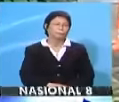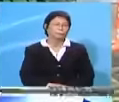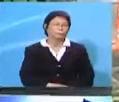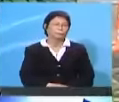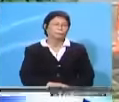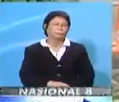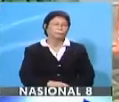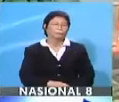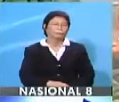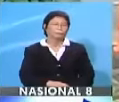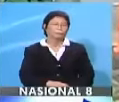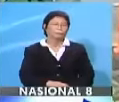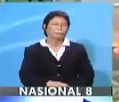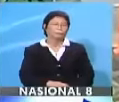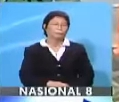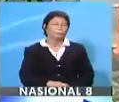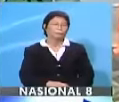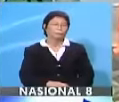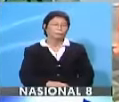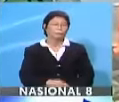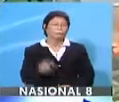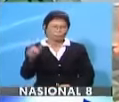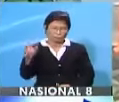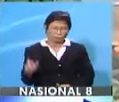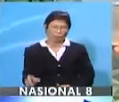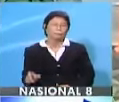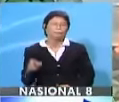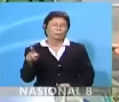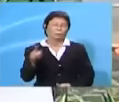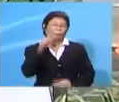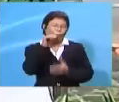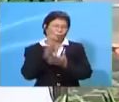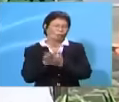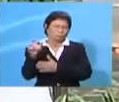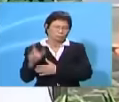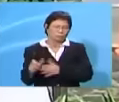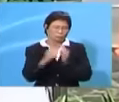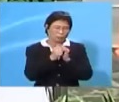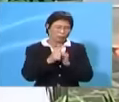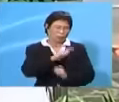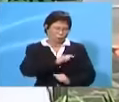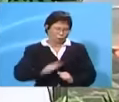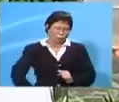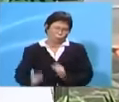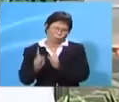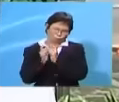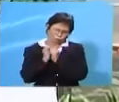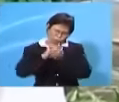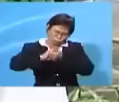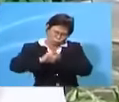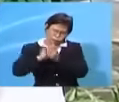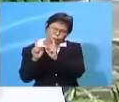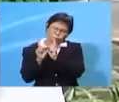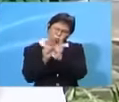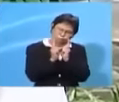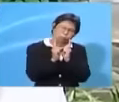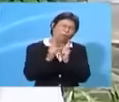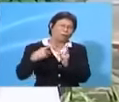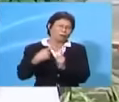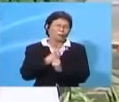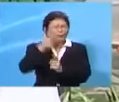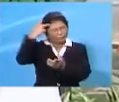yang begitu tak setia berdamping dengan beliau selama ini. Kami semua